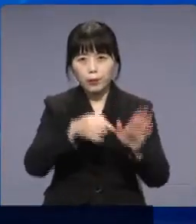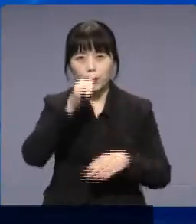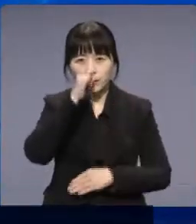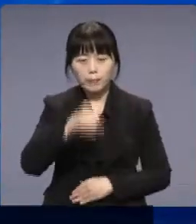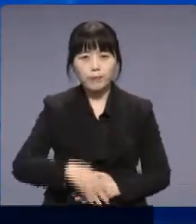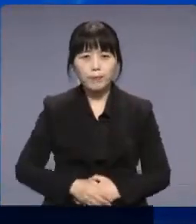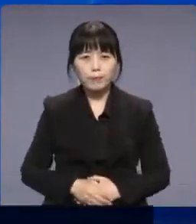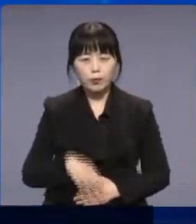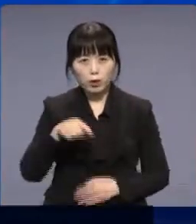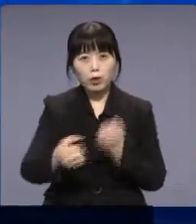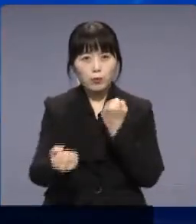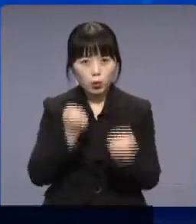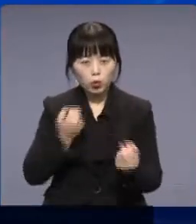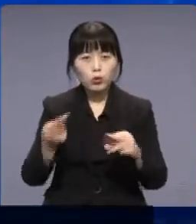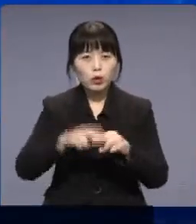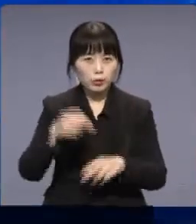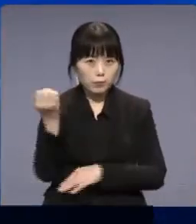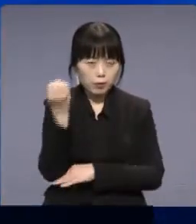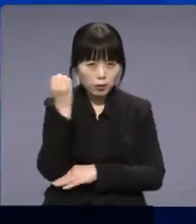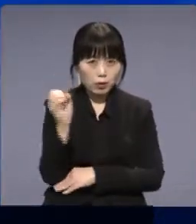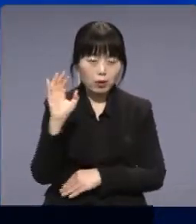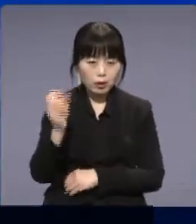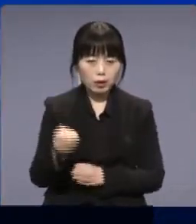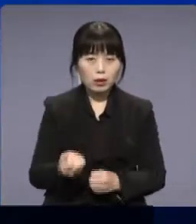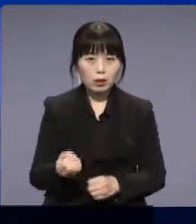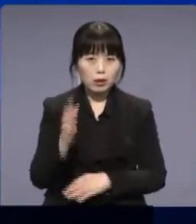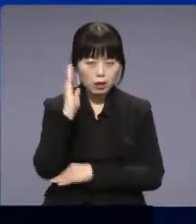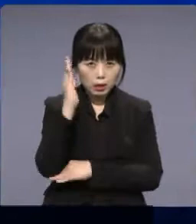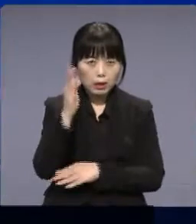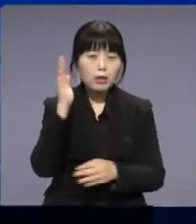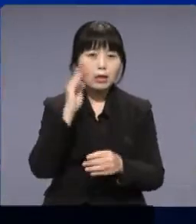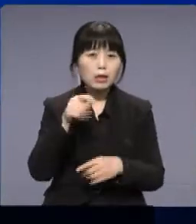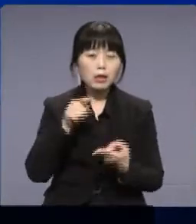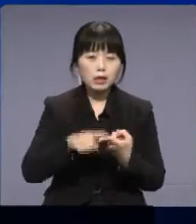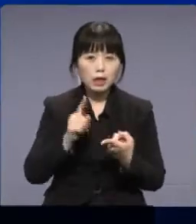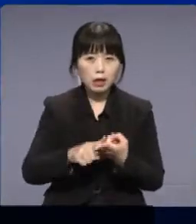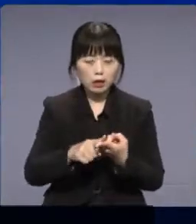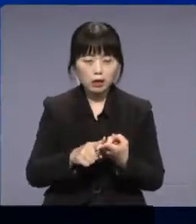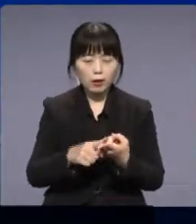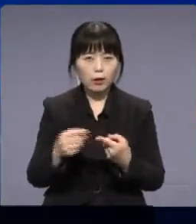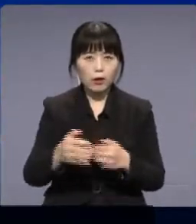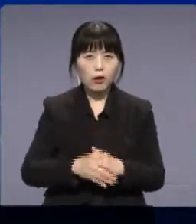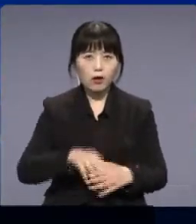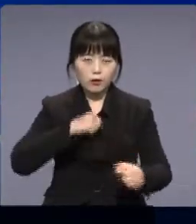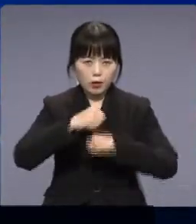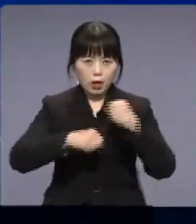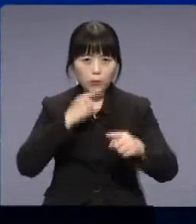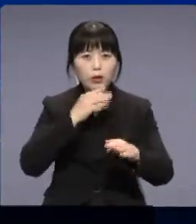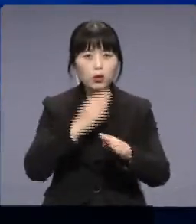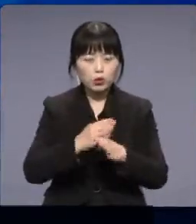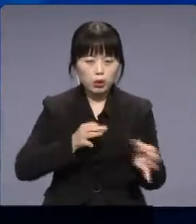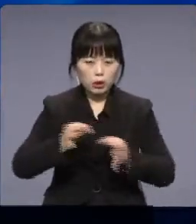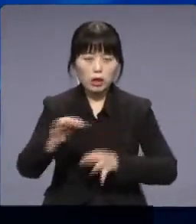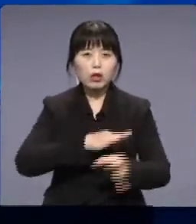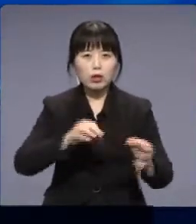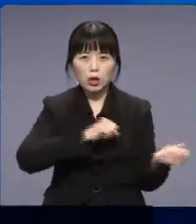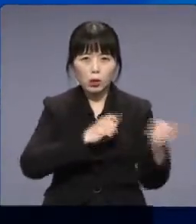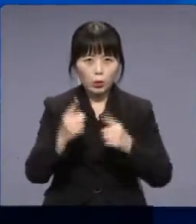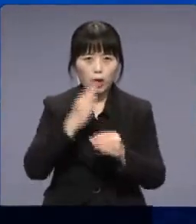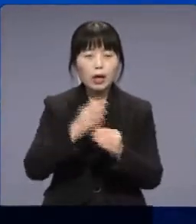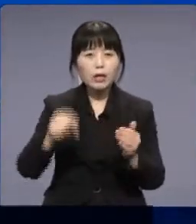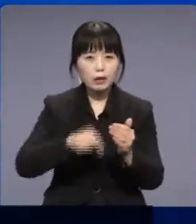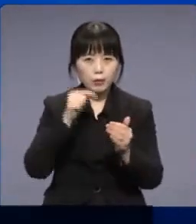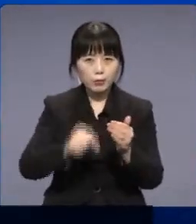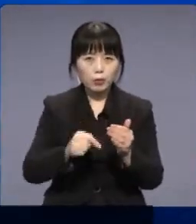어쨌든 그래도 불구하고 취임식의 꽃은 취임사가 아니겠습니까? 윤 대통령 취임사에서 자유민주주의와 시장경제 회복을 핵심으로